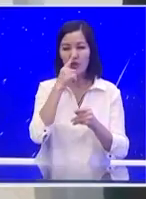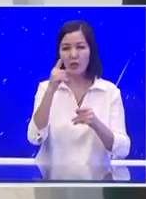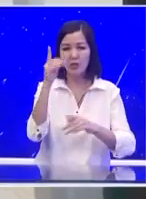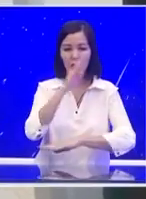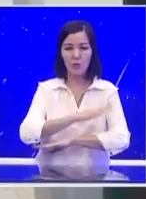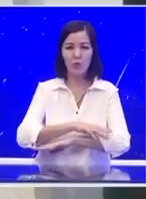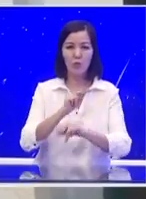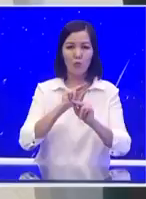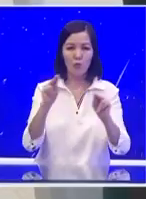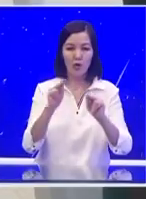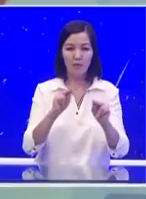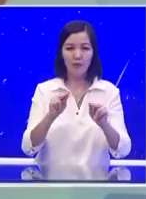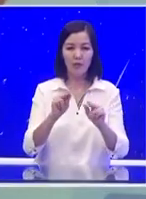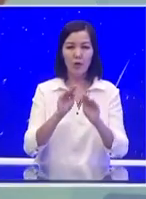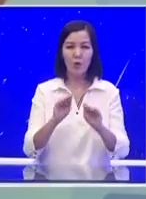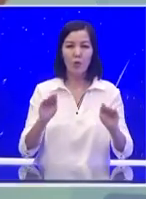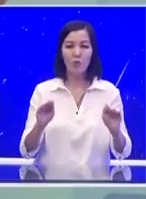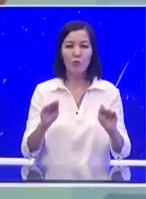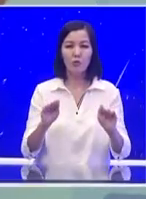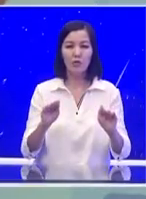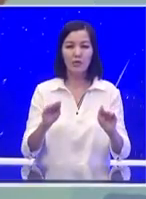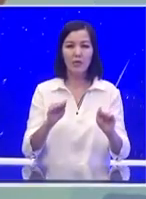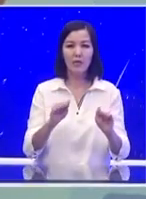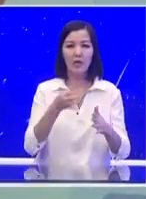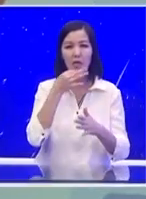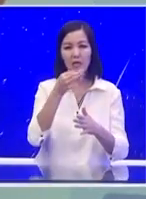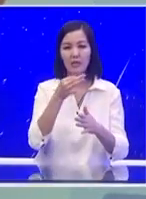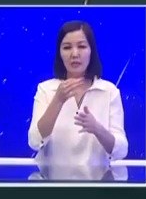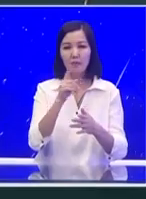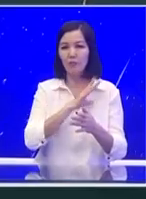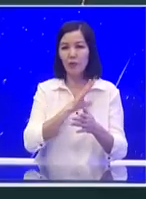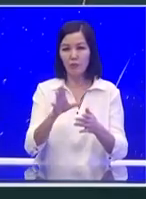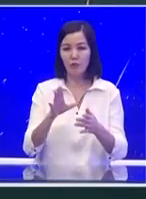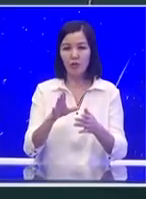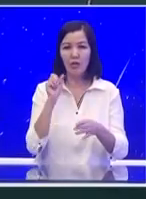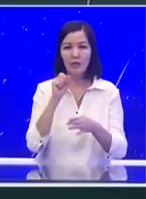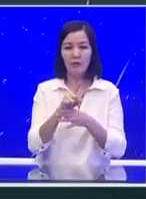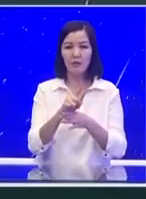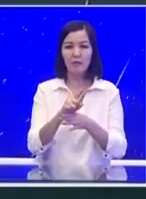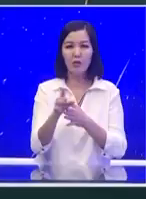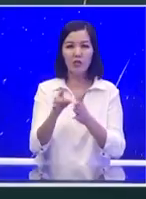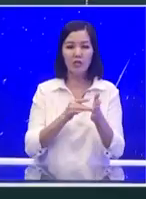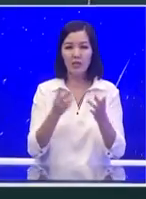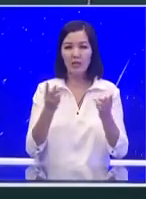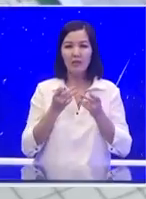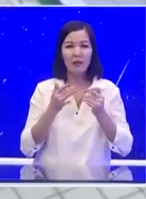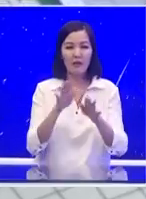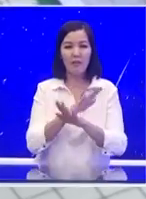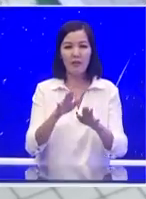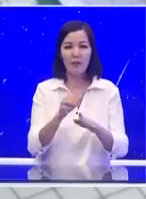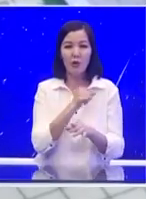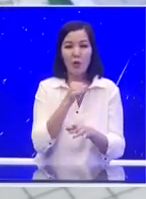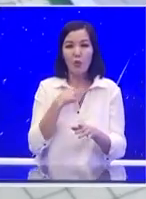кезінде мұғалімнен де оқушыдан да есеп сұралмайды. Берілген тапсырмада оқушыдан жедел талап етілмейді. Бала